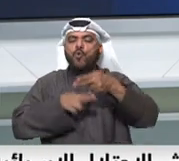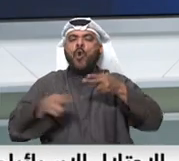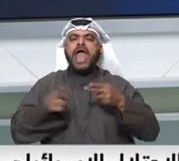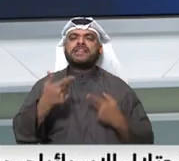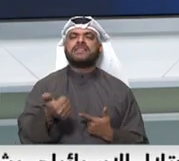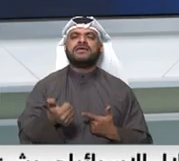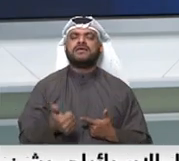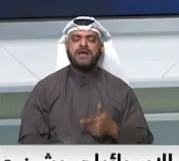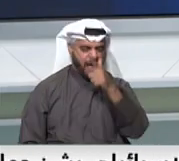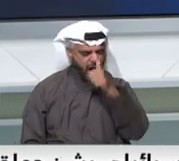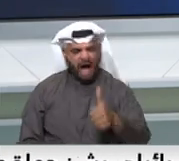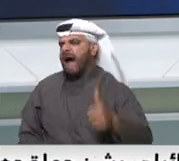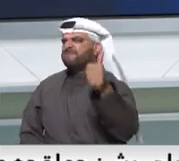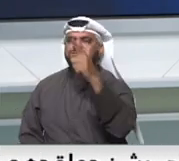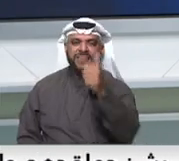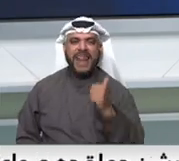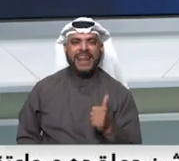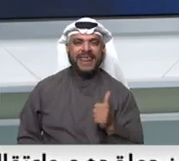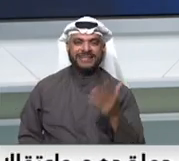مصنعا